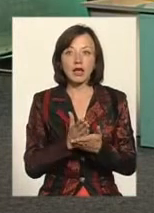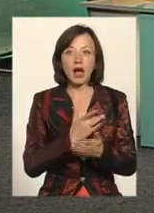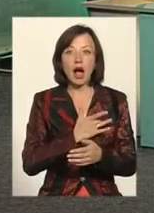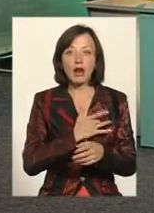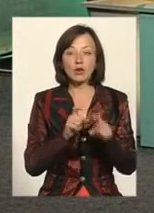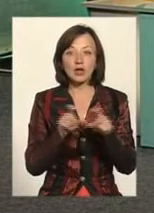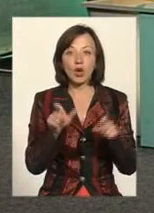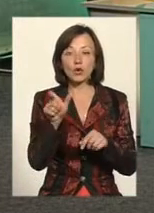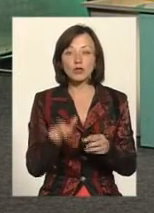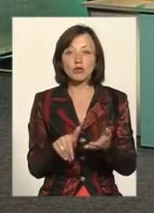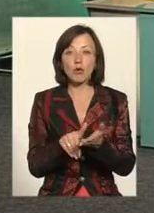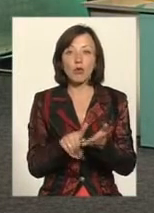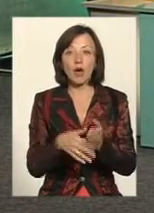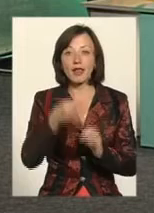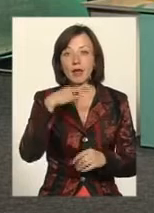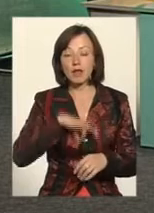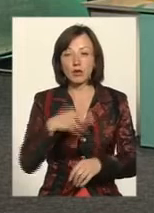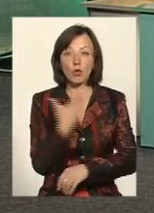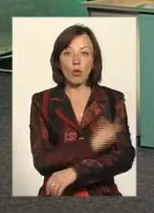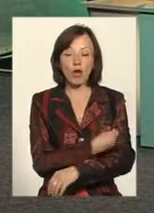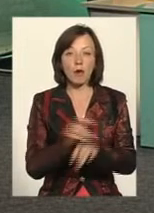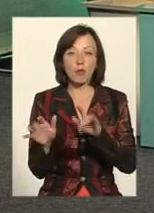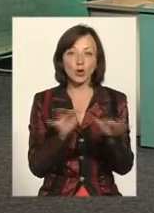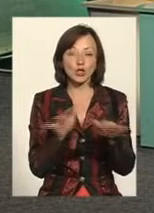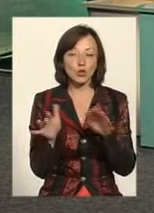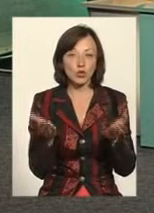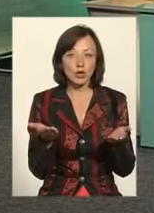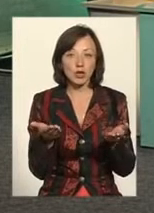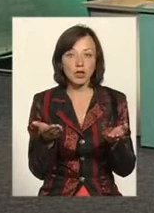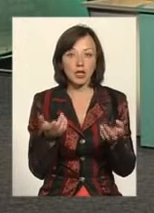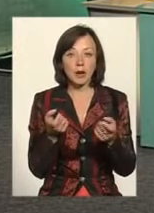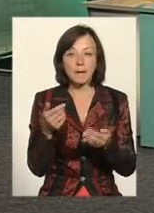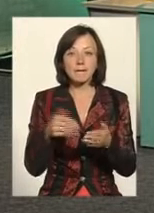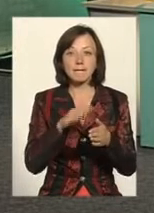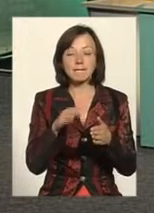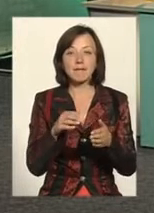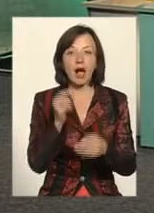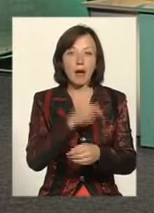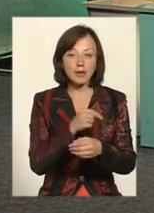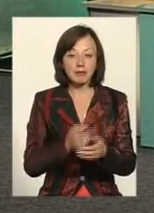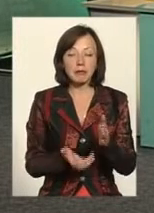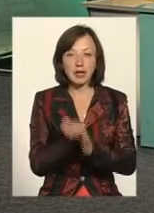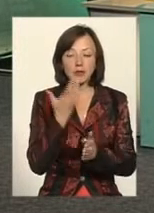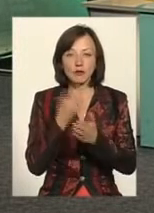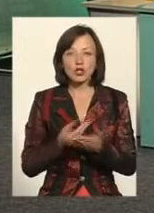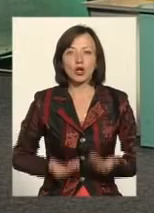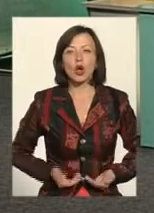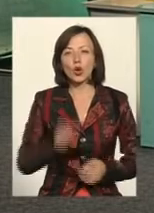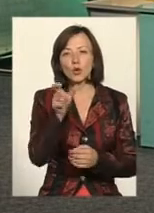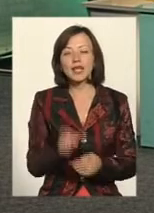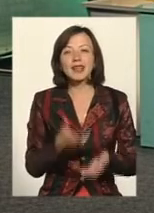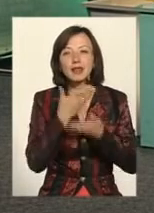кардіодиспансер, де людина з допомогою якоїсь таблетки, укола, процедур, підкапельник підтримує своє життя. Людина не